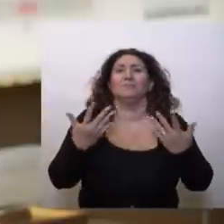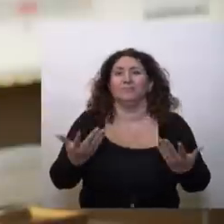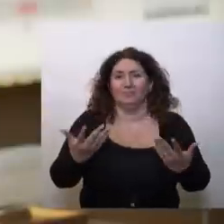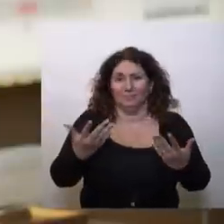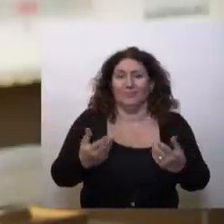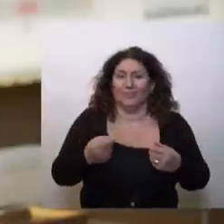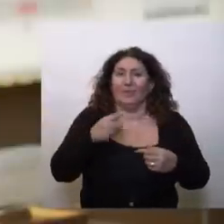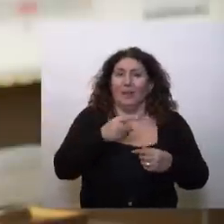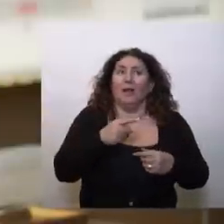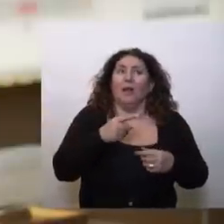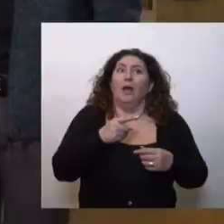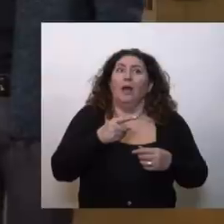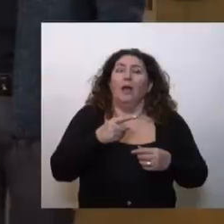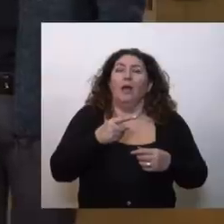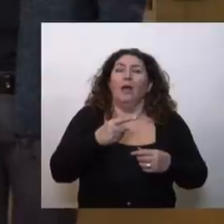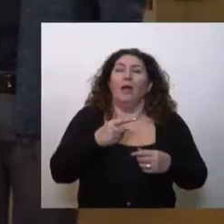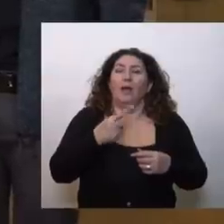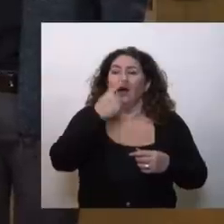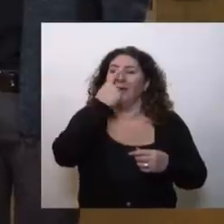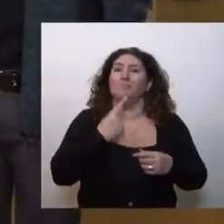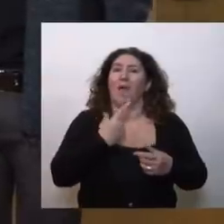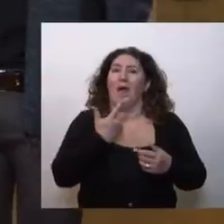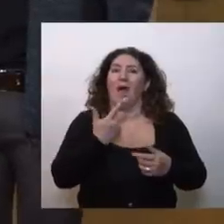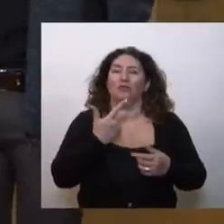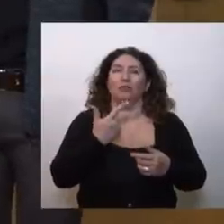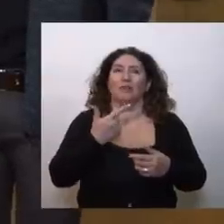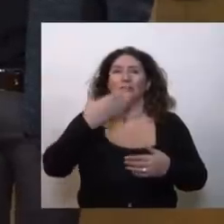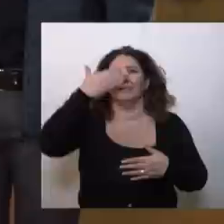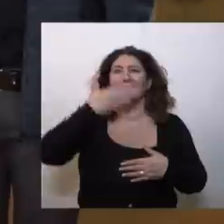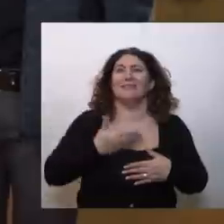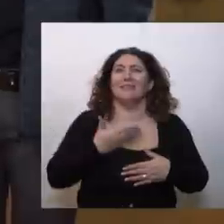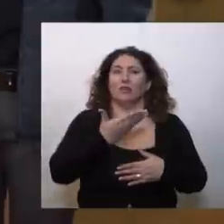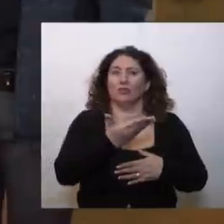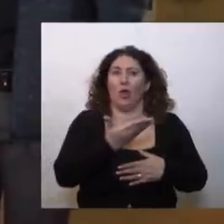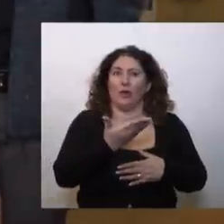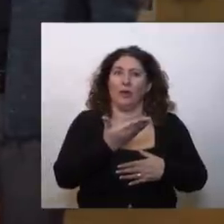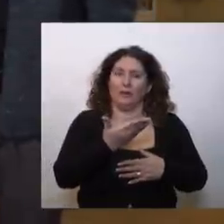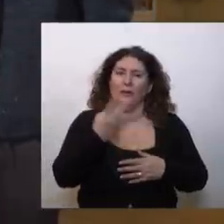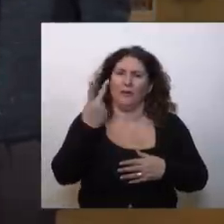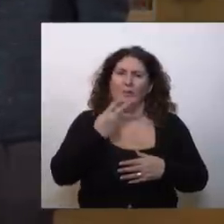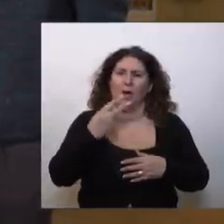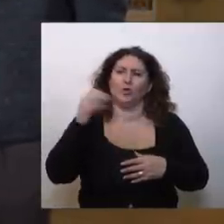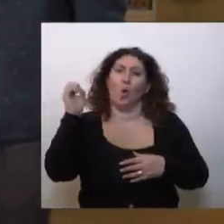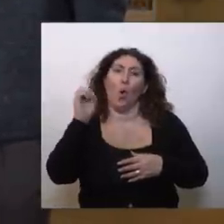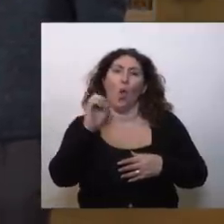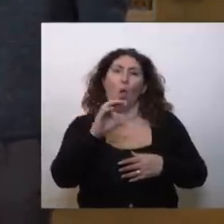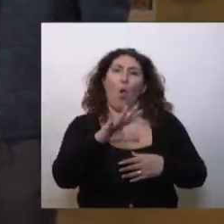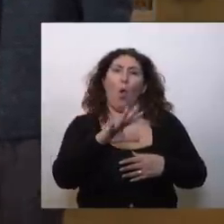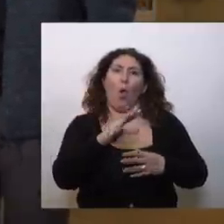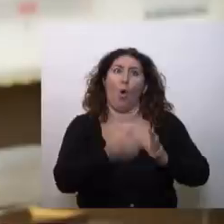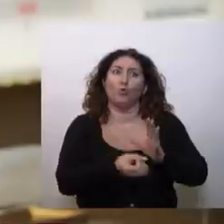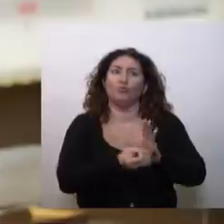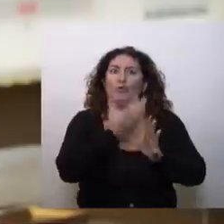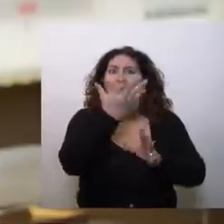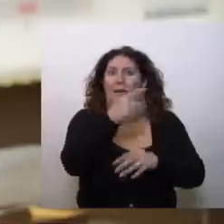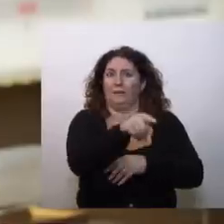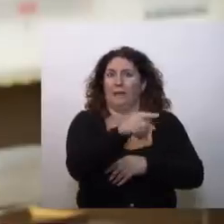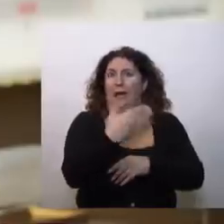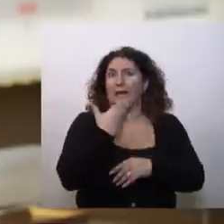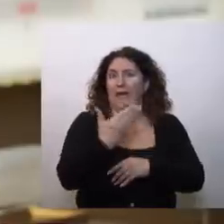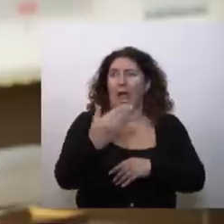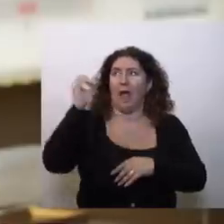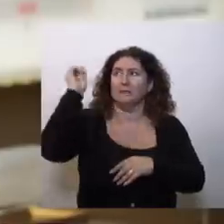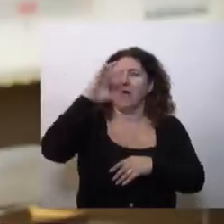dell'immagine sindonica, che è verosimilmente stata realizzata con la luce, ed è la luce che ce la restituisce, e